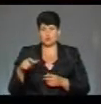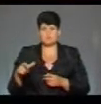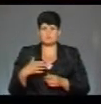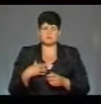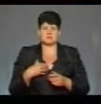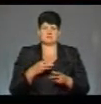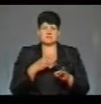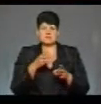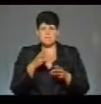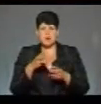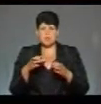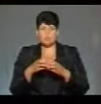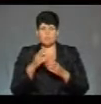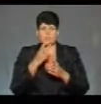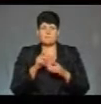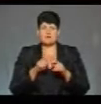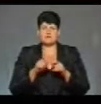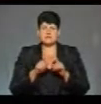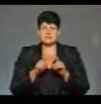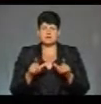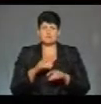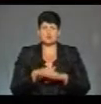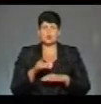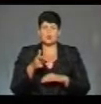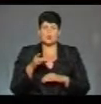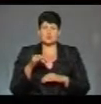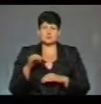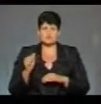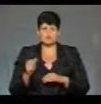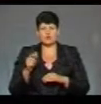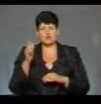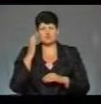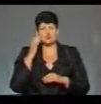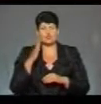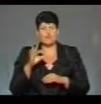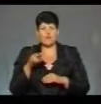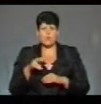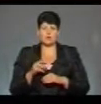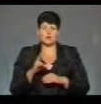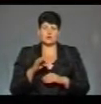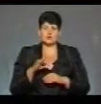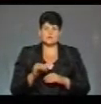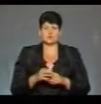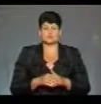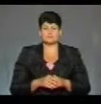група бачила, як перевіряли заклади на вулицях Грушевського, Чорновола, Кульчицької та бульварі Тараса Шевченка.